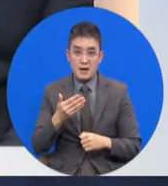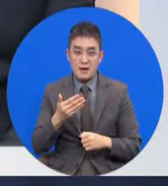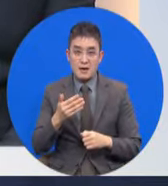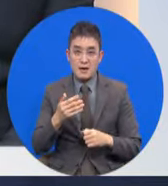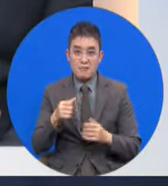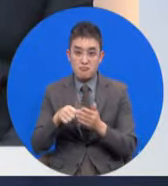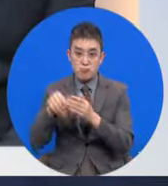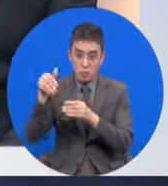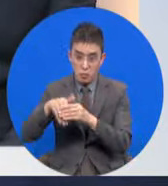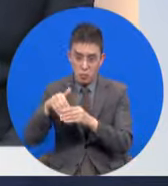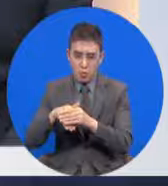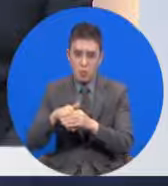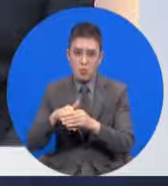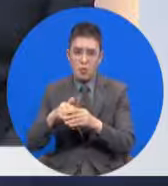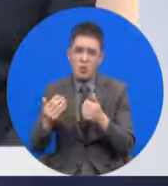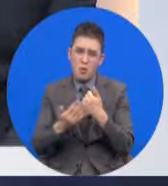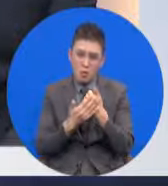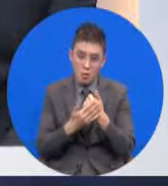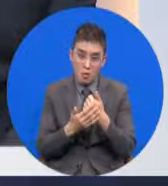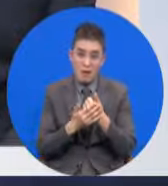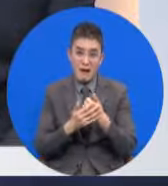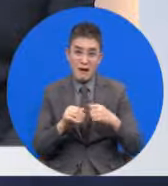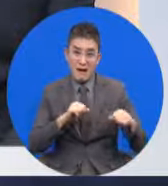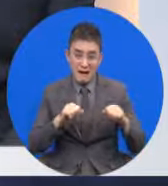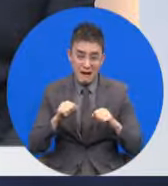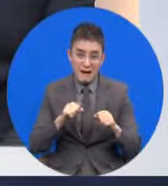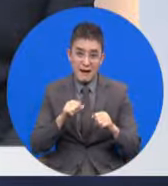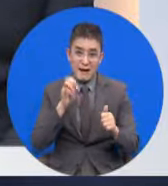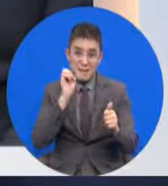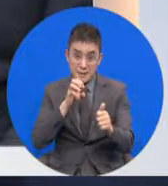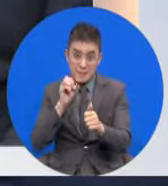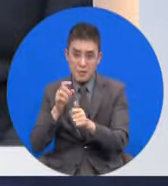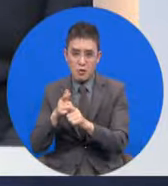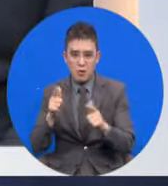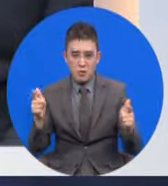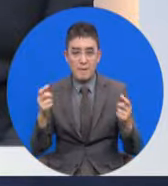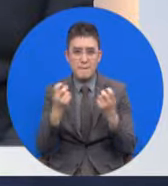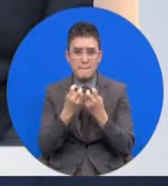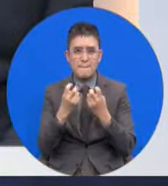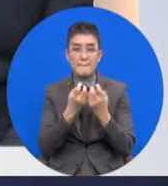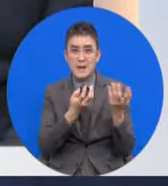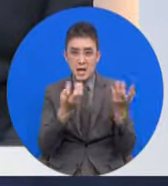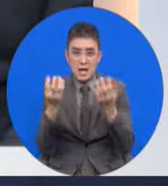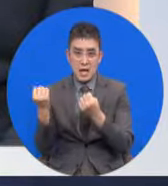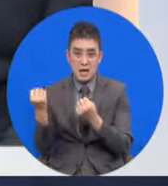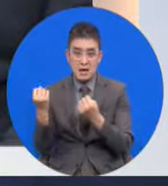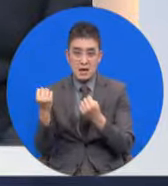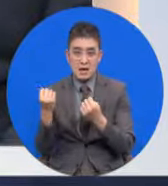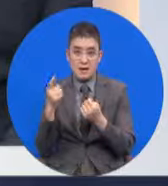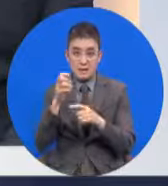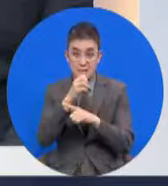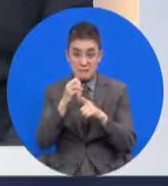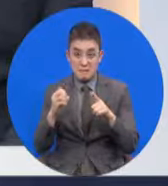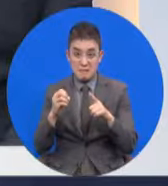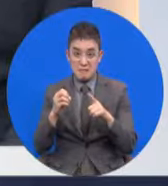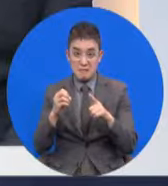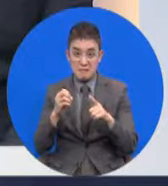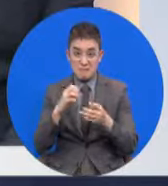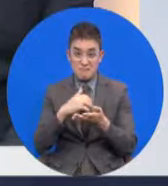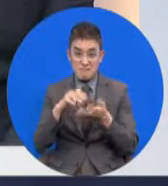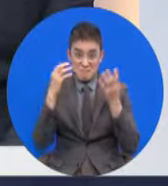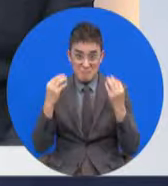지금은 다양한 방식으로 당일까지 광범위하게 이루어지기 때문에 단순하게 높은 투표율만 가지고 무조건 유리하다 이렇게